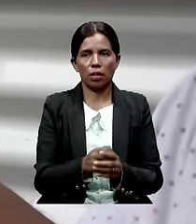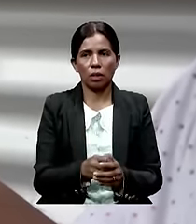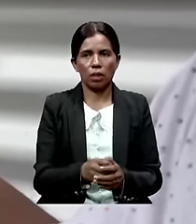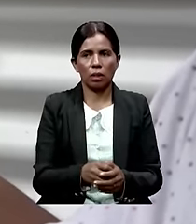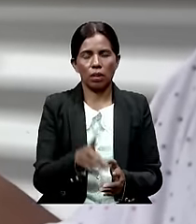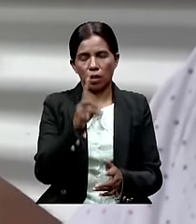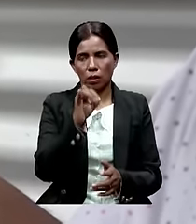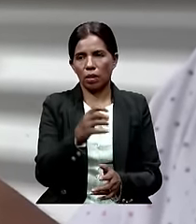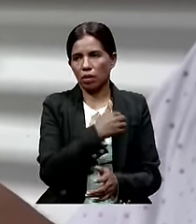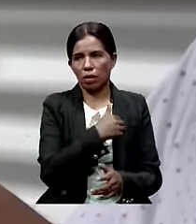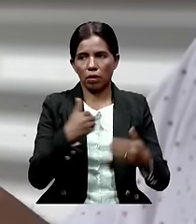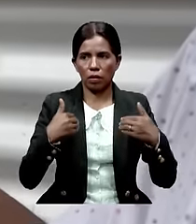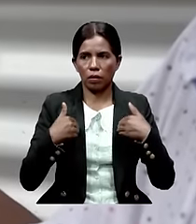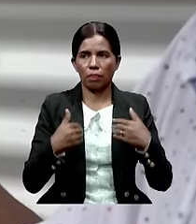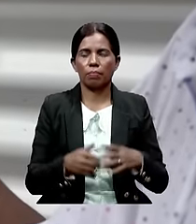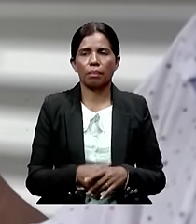Dilarang lah sih dok ya.